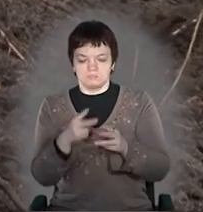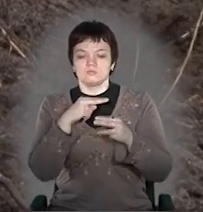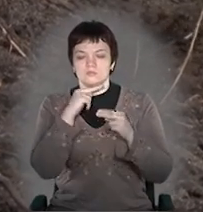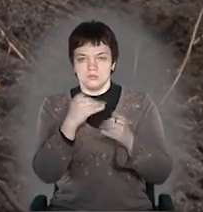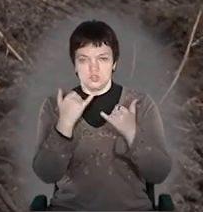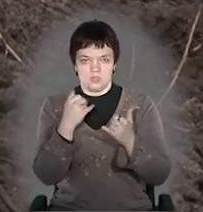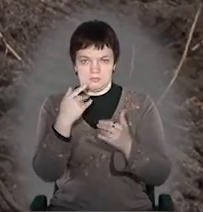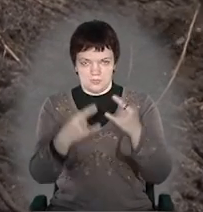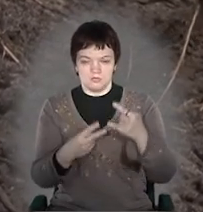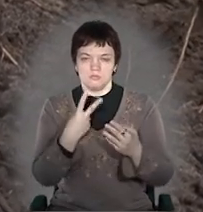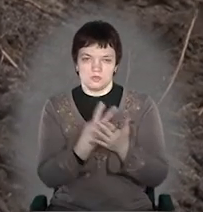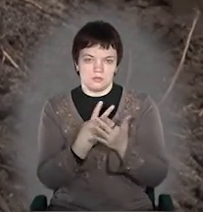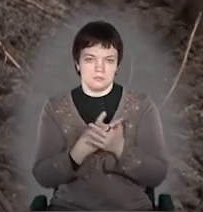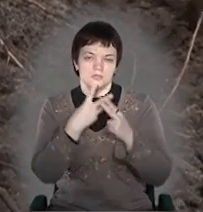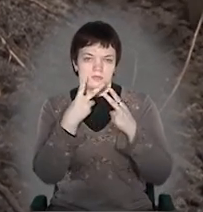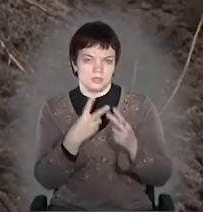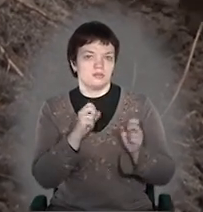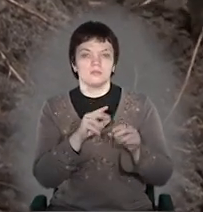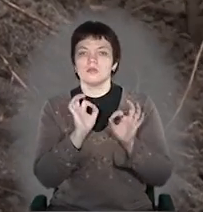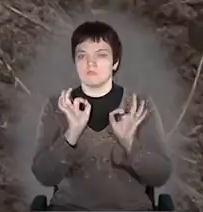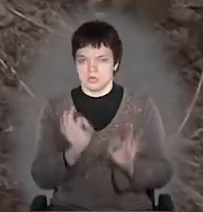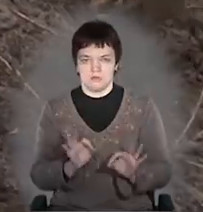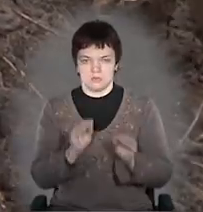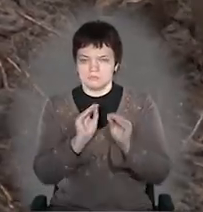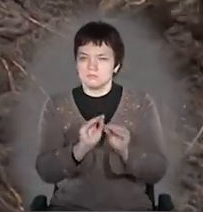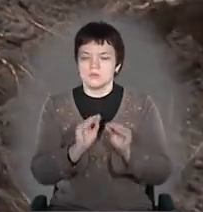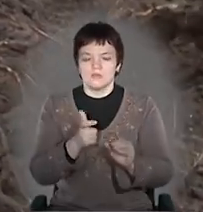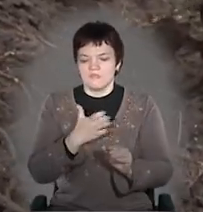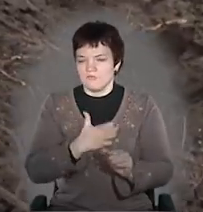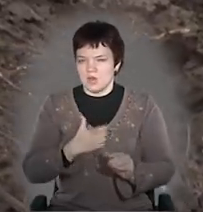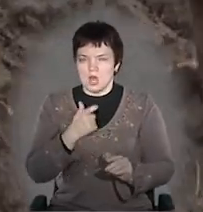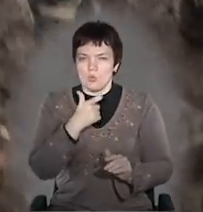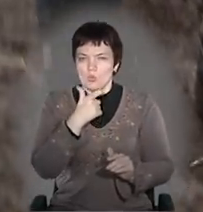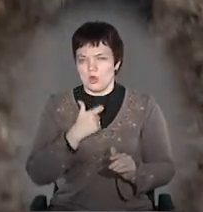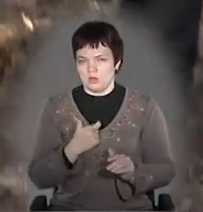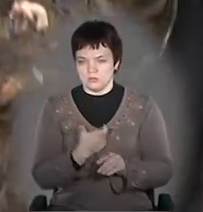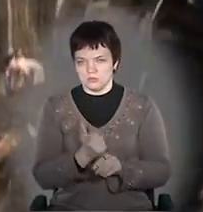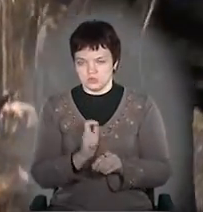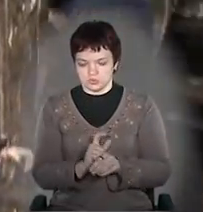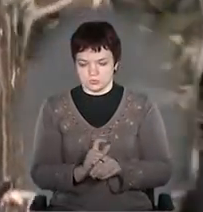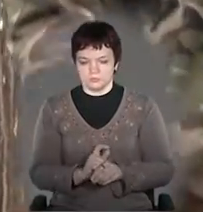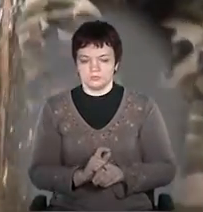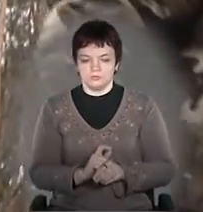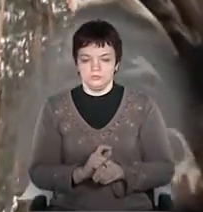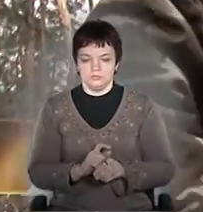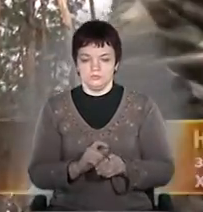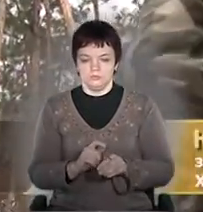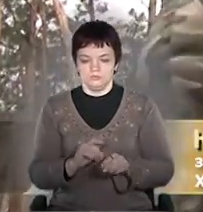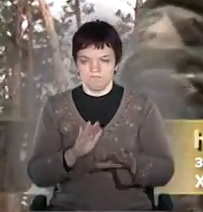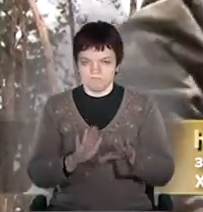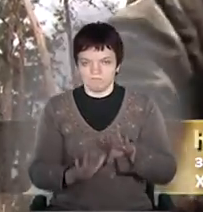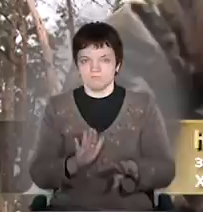воздух, притрамбовывается верхняя, убирается, грейдируется луночка, и двумя